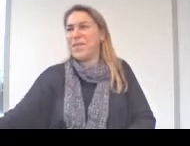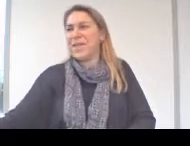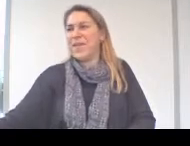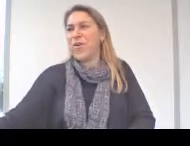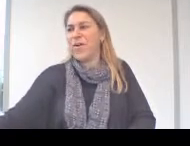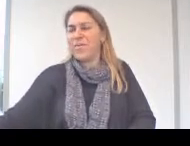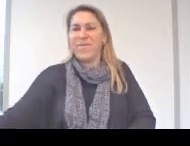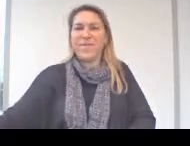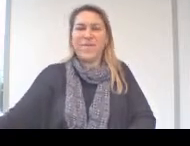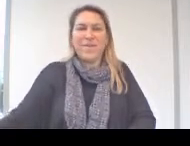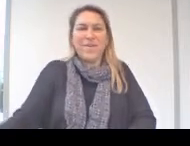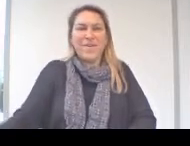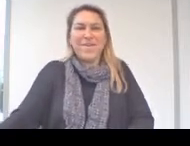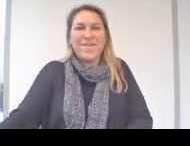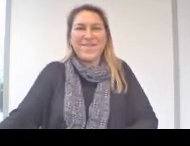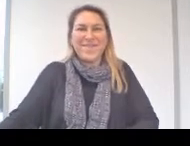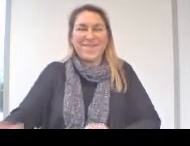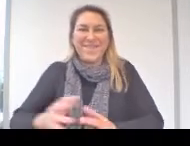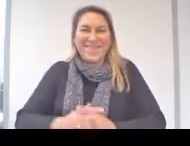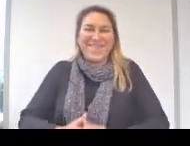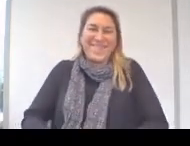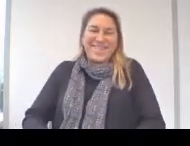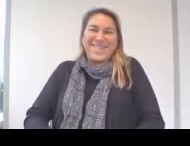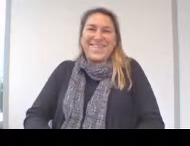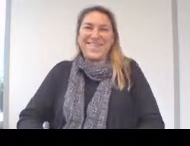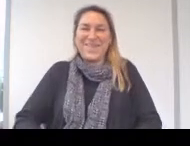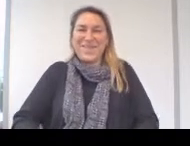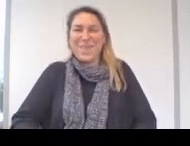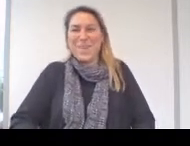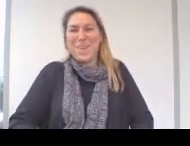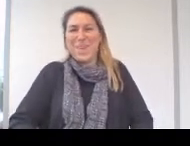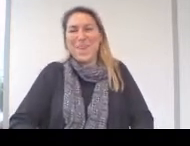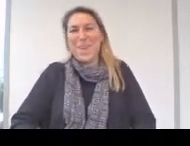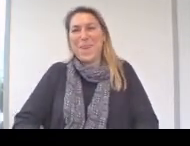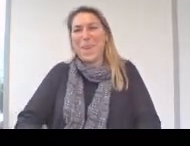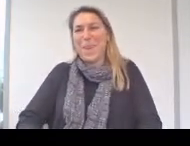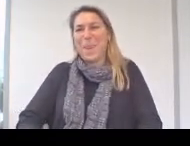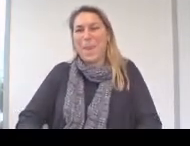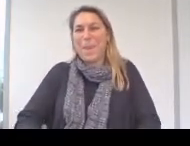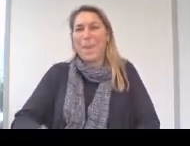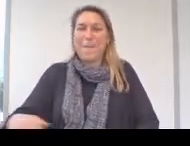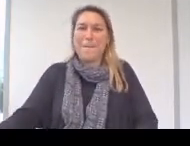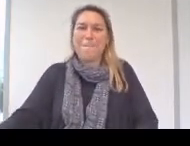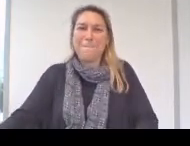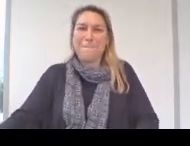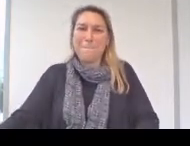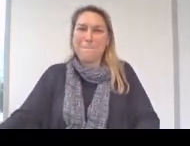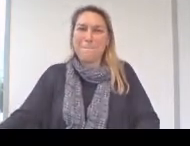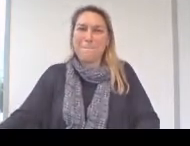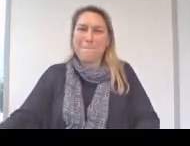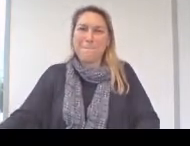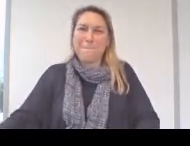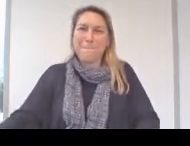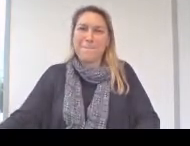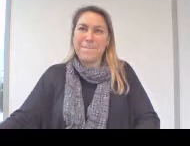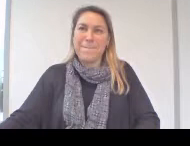On passe au métier de l'accueil. Sur les métiers de l'accueil, donc l'accueil, quel que soit l'hébergement, reste un lieu vraiment stratégique. On est sur des